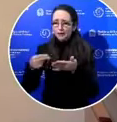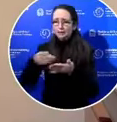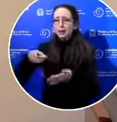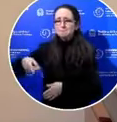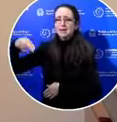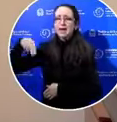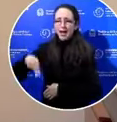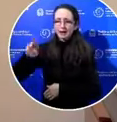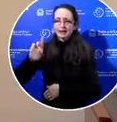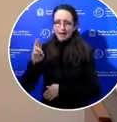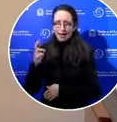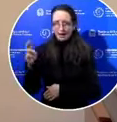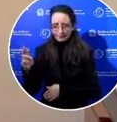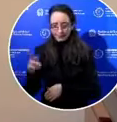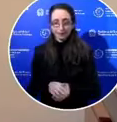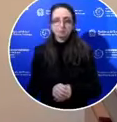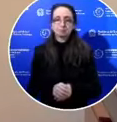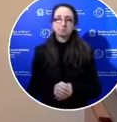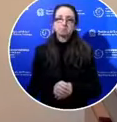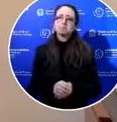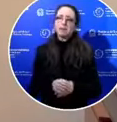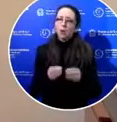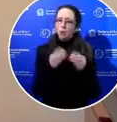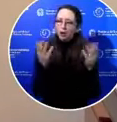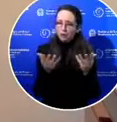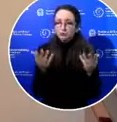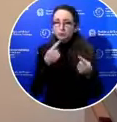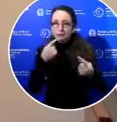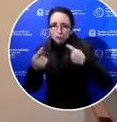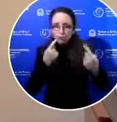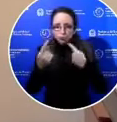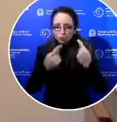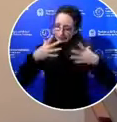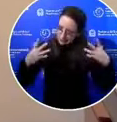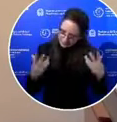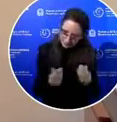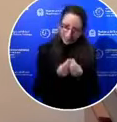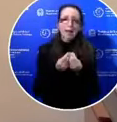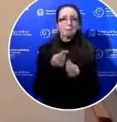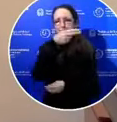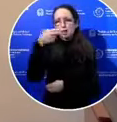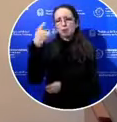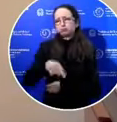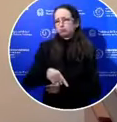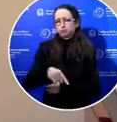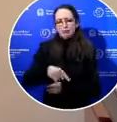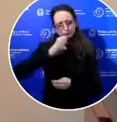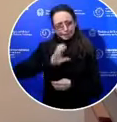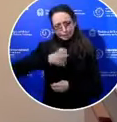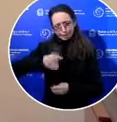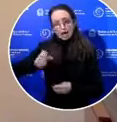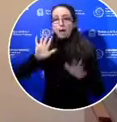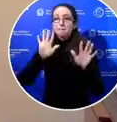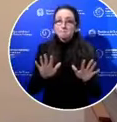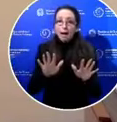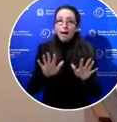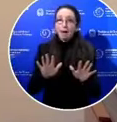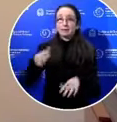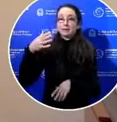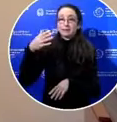tema di cui ci troviamo a discutere insieme in questa giornata è certamente complesso e per essere aggredito efficacemente richiede